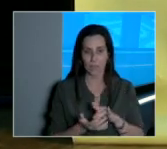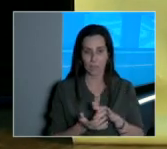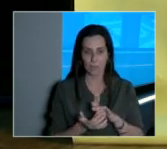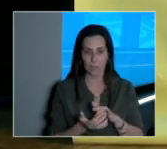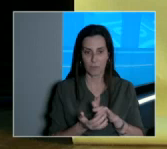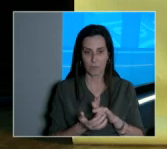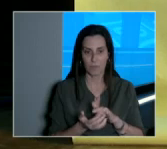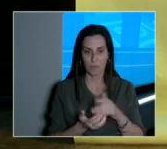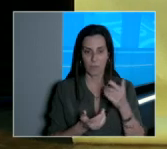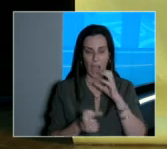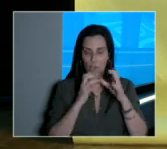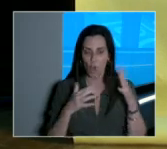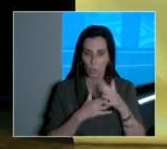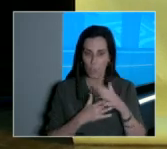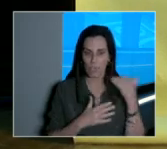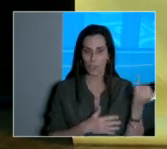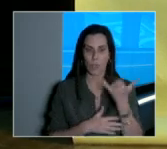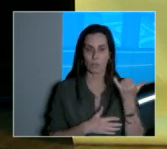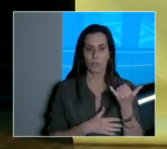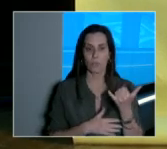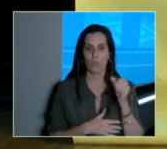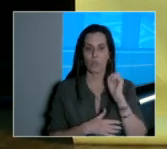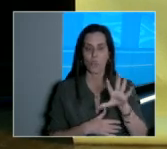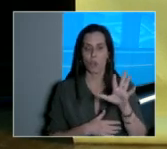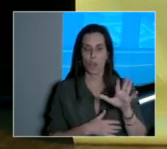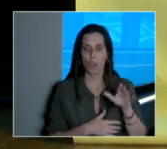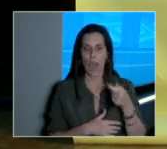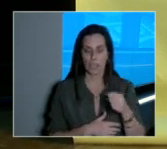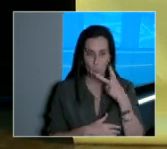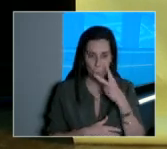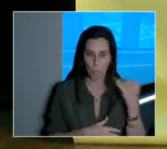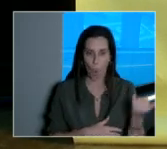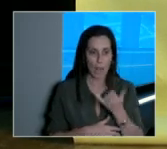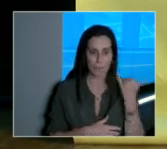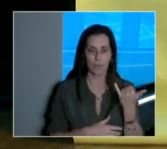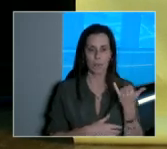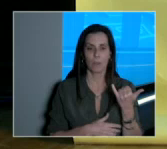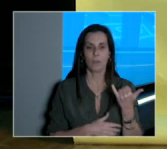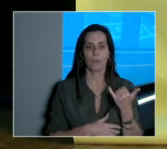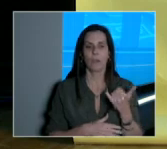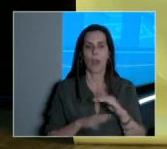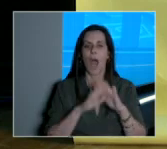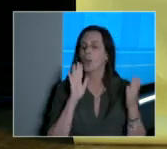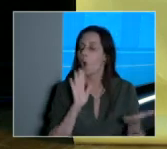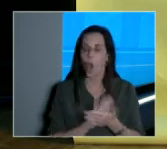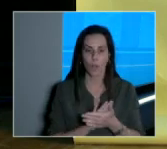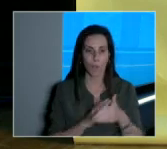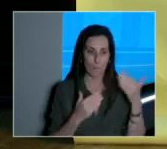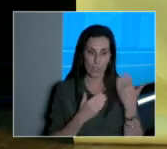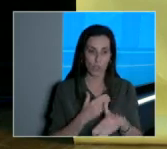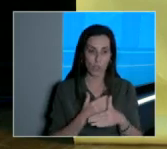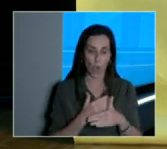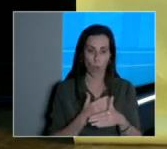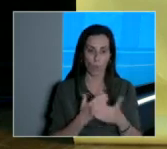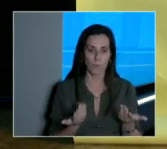תחת עינה הפקוחה של התקשורת, שידורי הכנסת משודרים בטלוויזיה, כבר תחת ובסופו של דבר